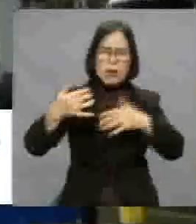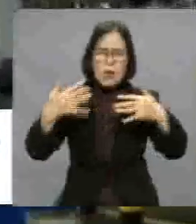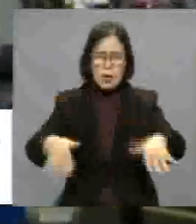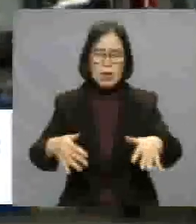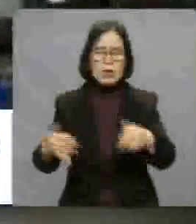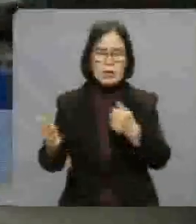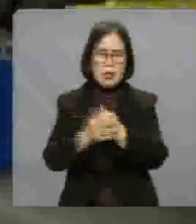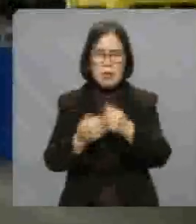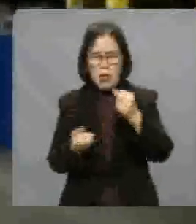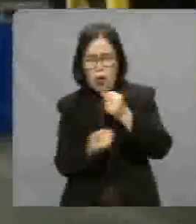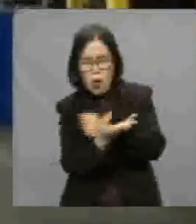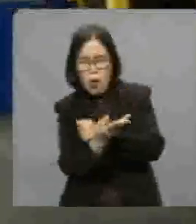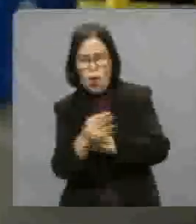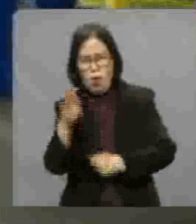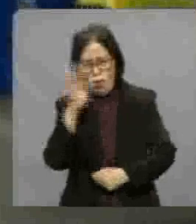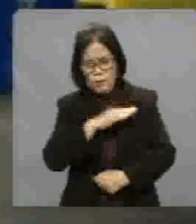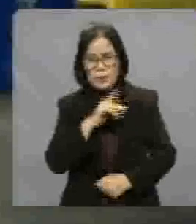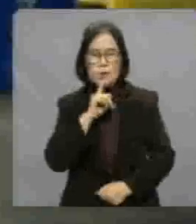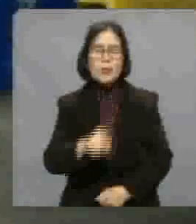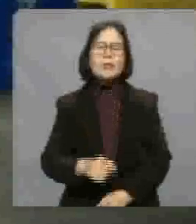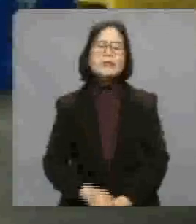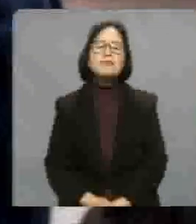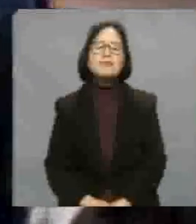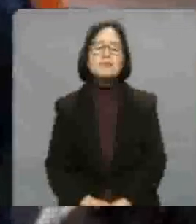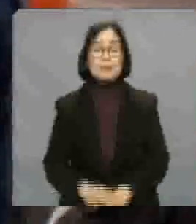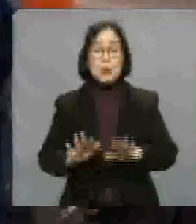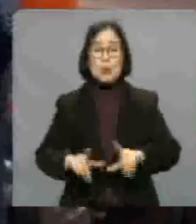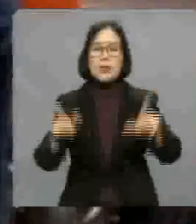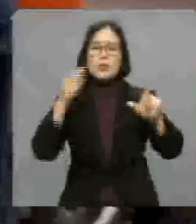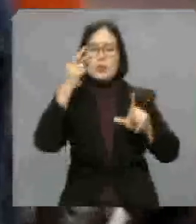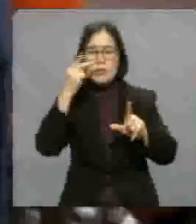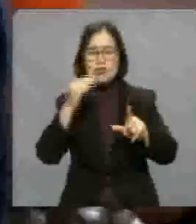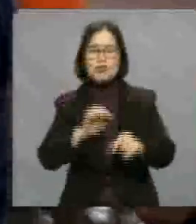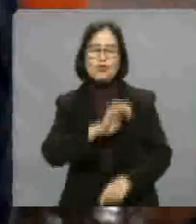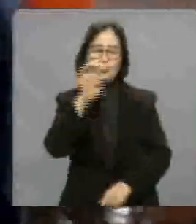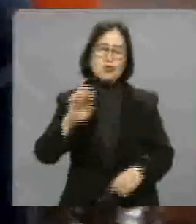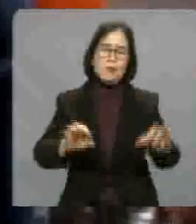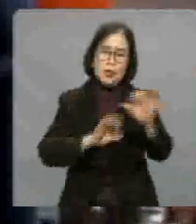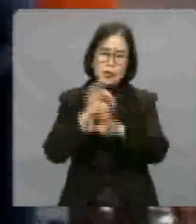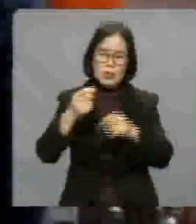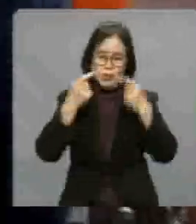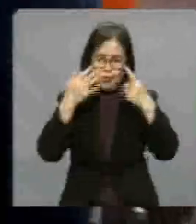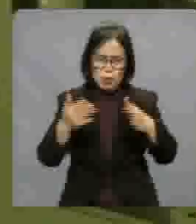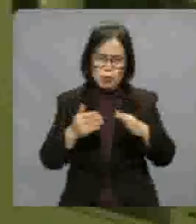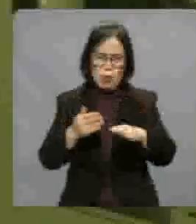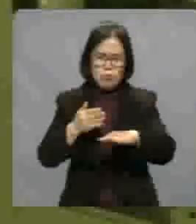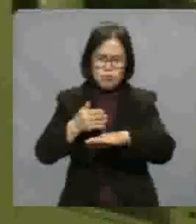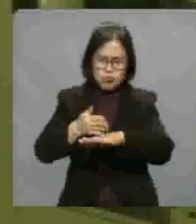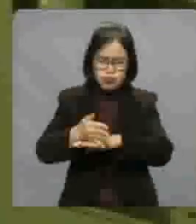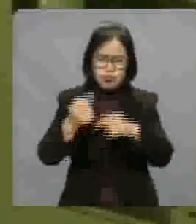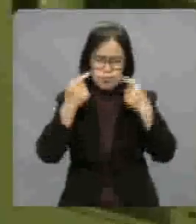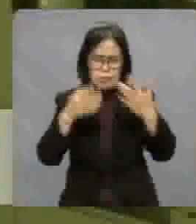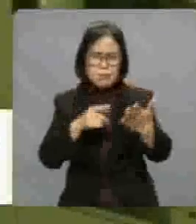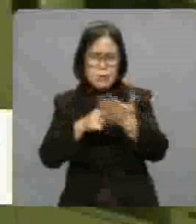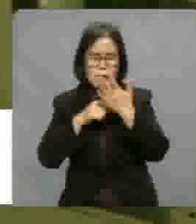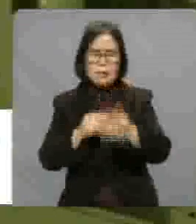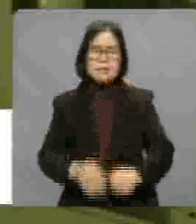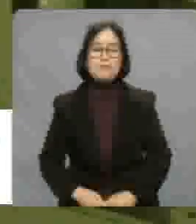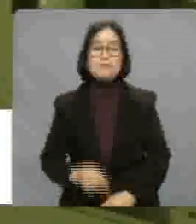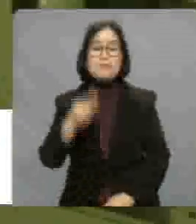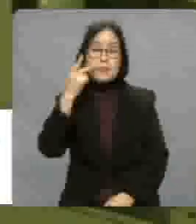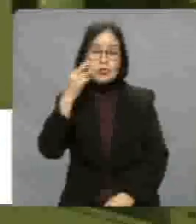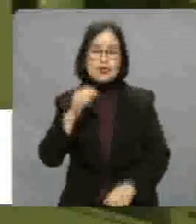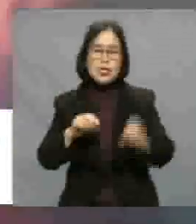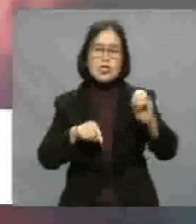세계적으로 악영향을 끼쳤다고 밝혔습니다. 올해도 미국과 유럽 경제에 뚜렷한 둔화세를 전망했는데, 특히